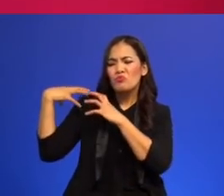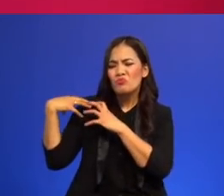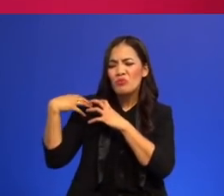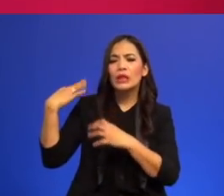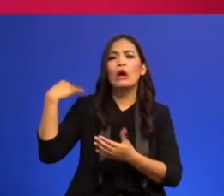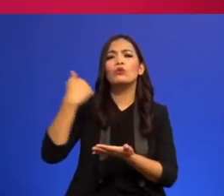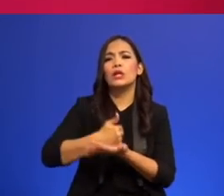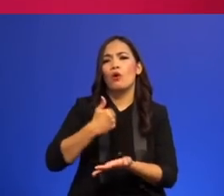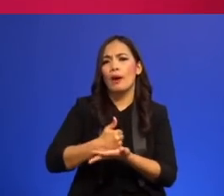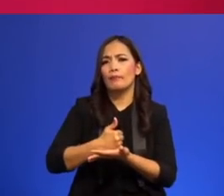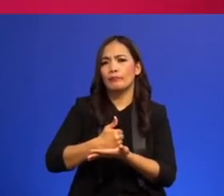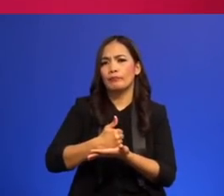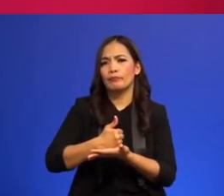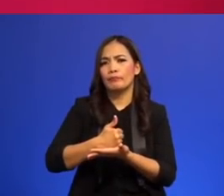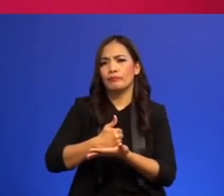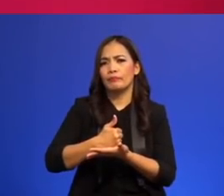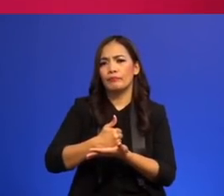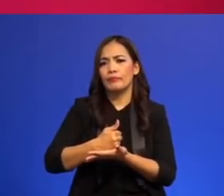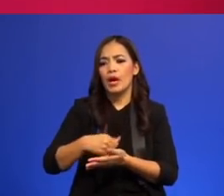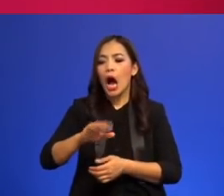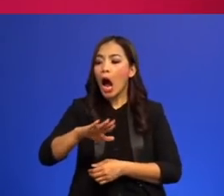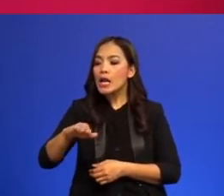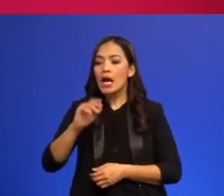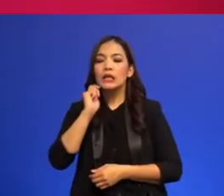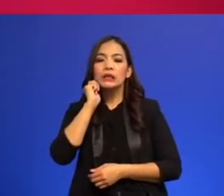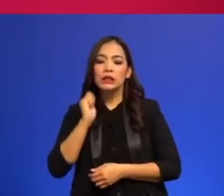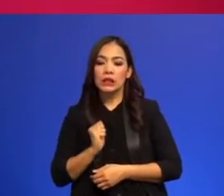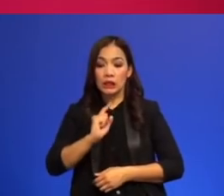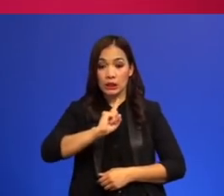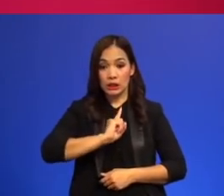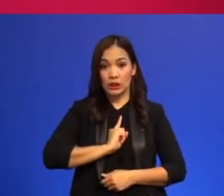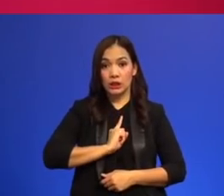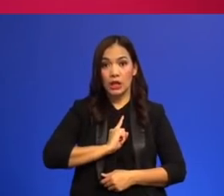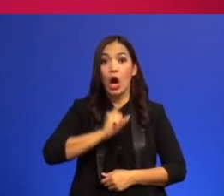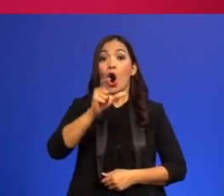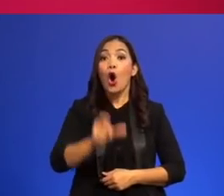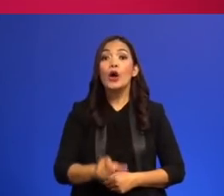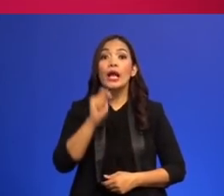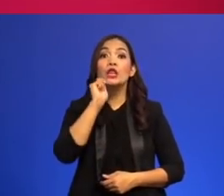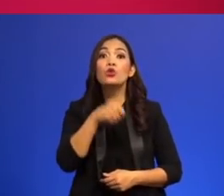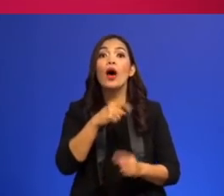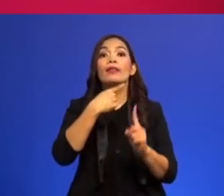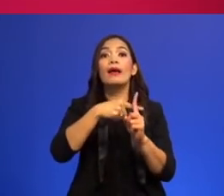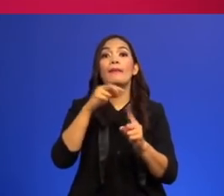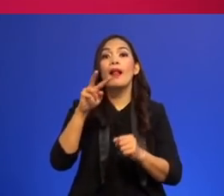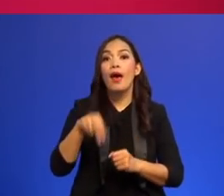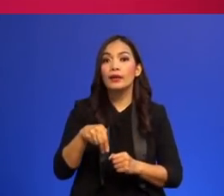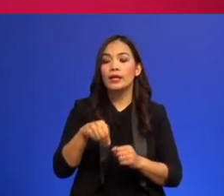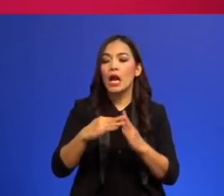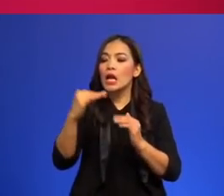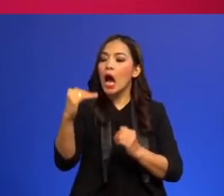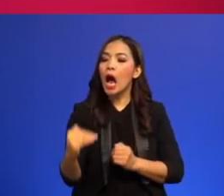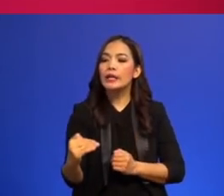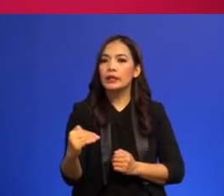beban anak istrinya, dirinya sendiri, orang tua dan adiknya.